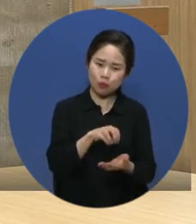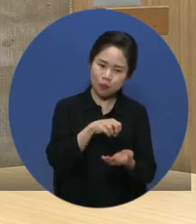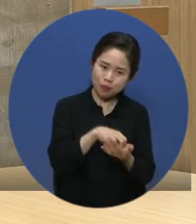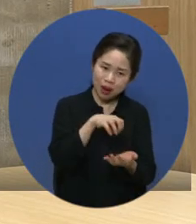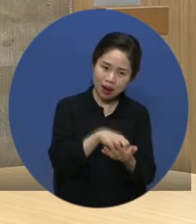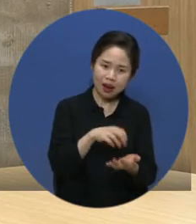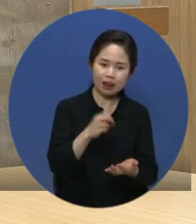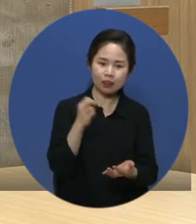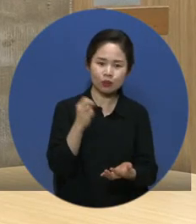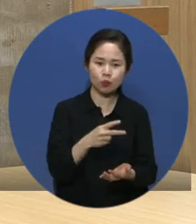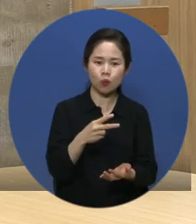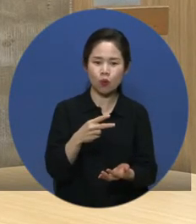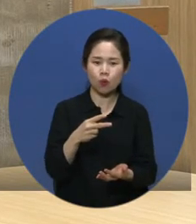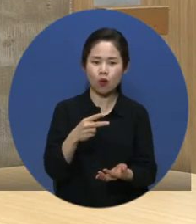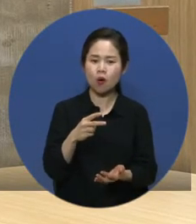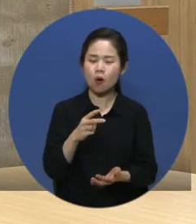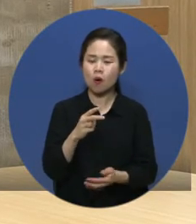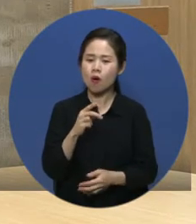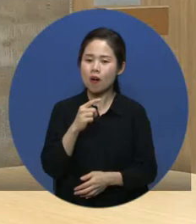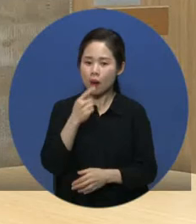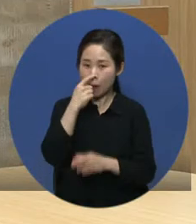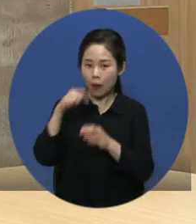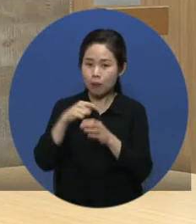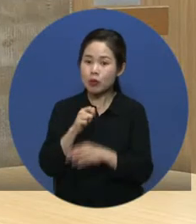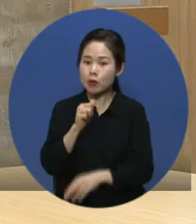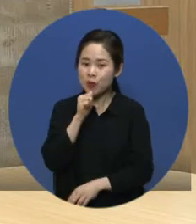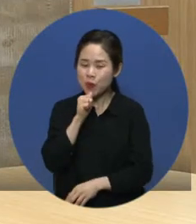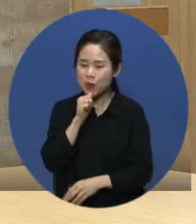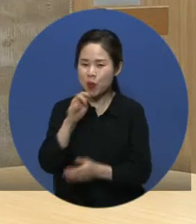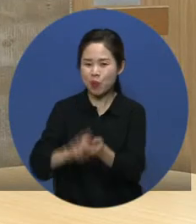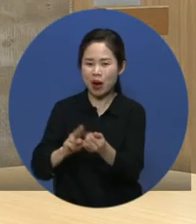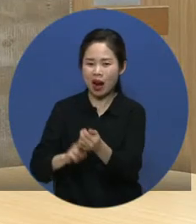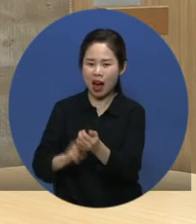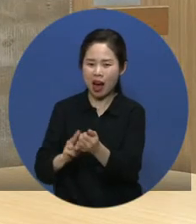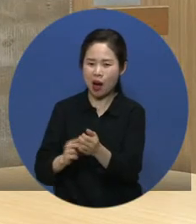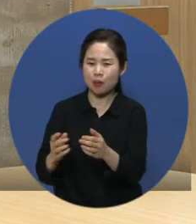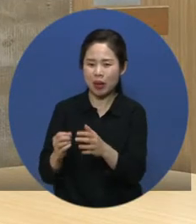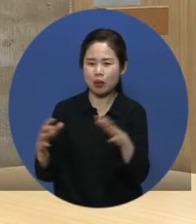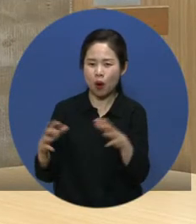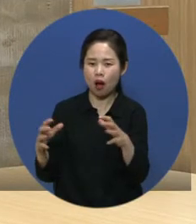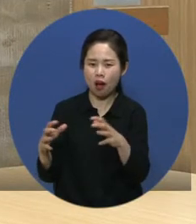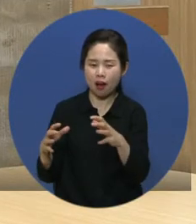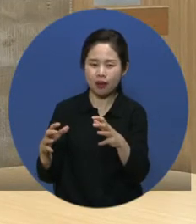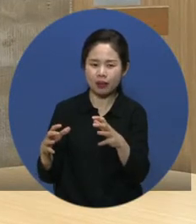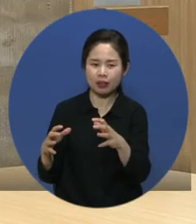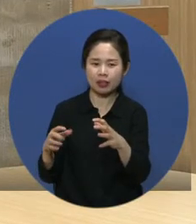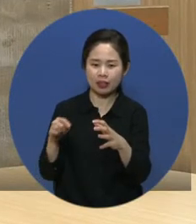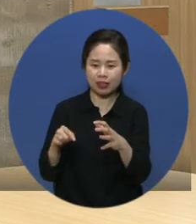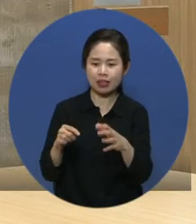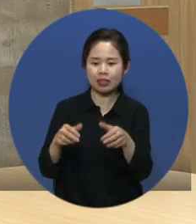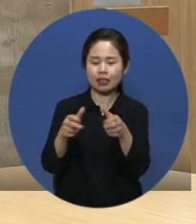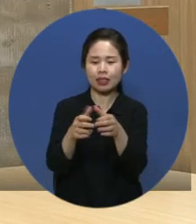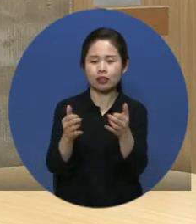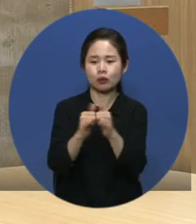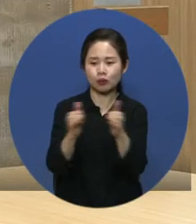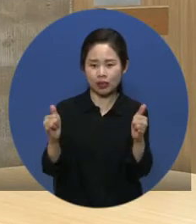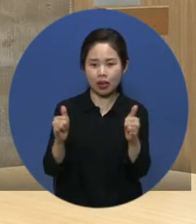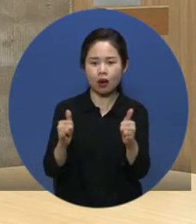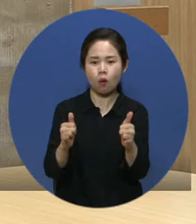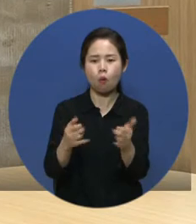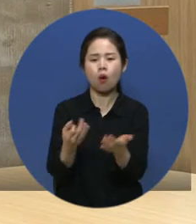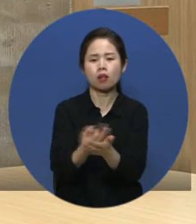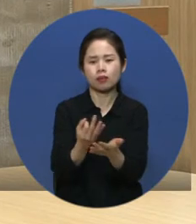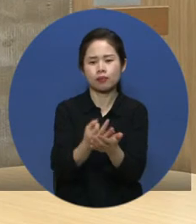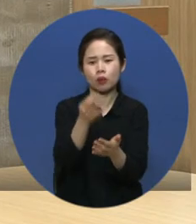원두를 가지고 많은 매출을 올려서 장애인 근로자의 급여를 상승시키고